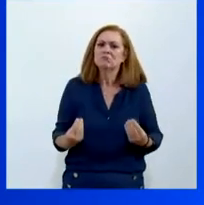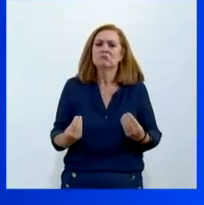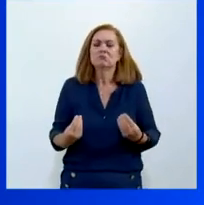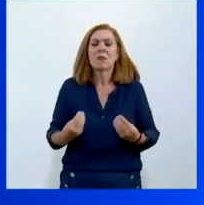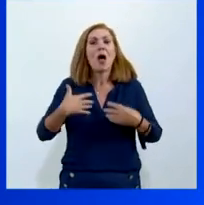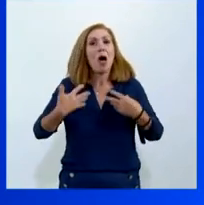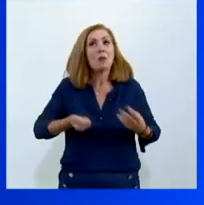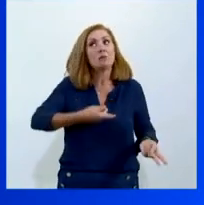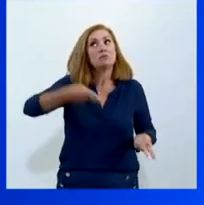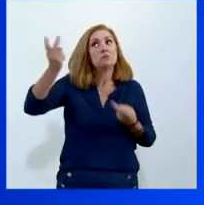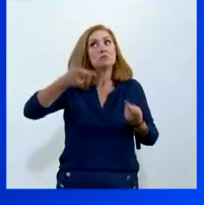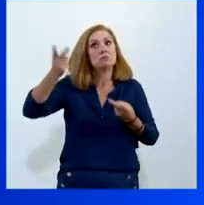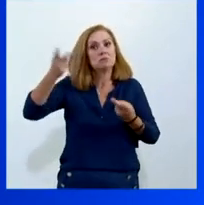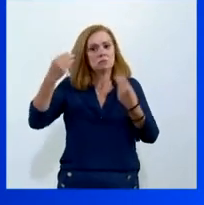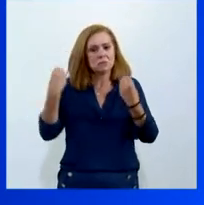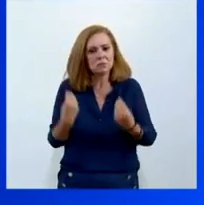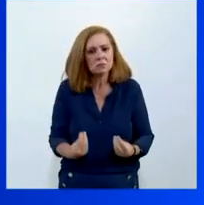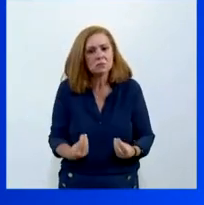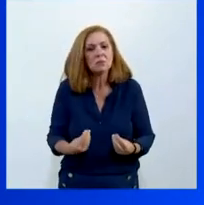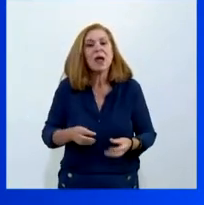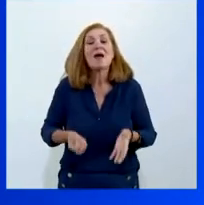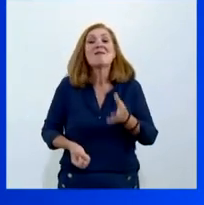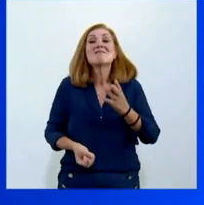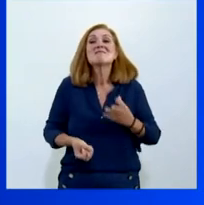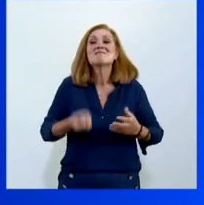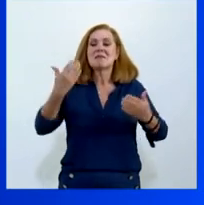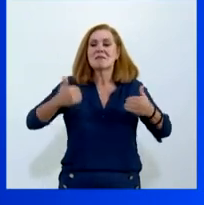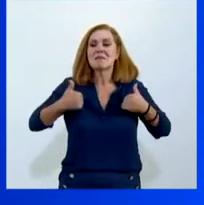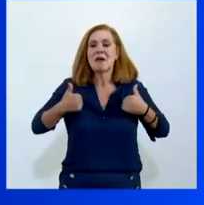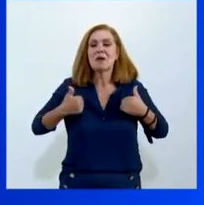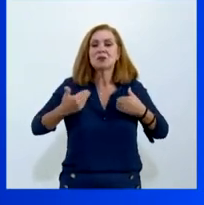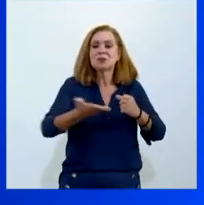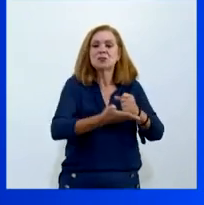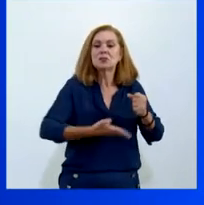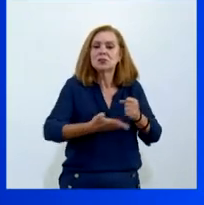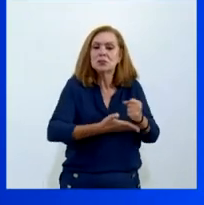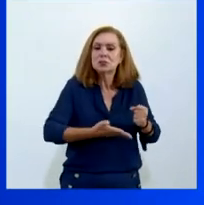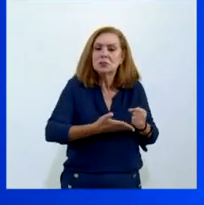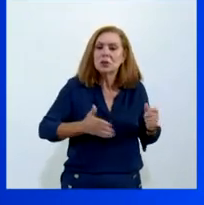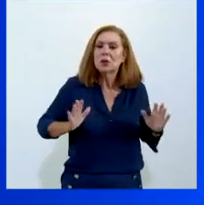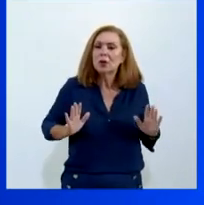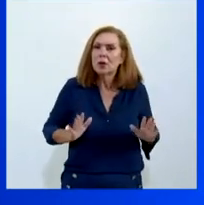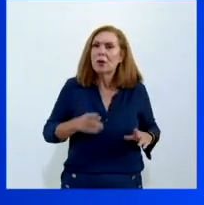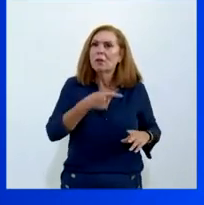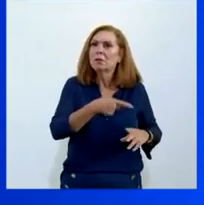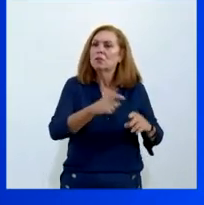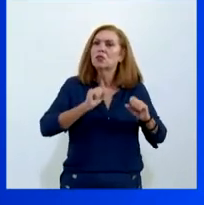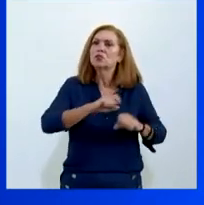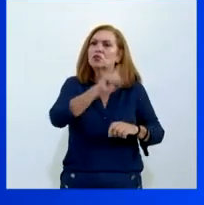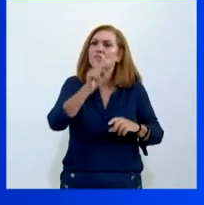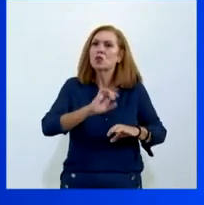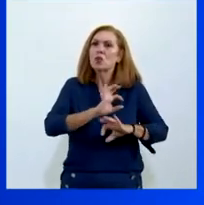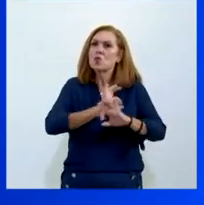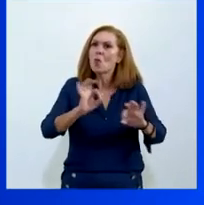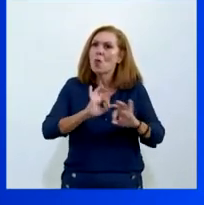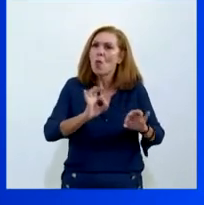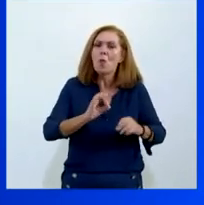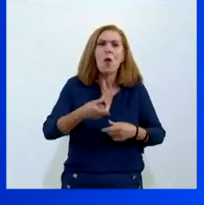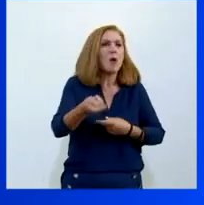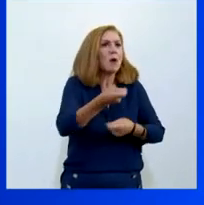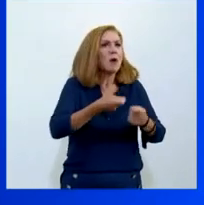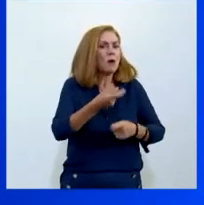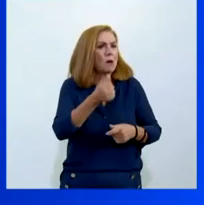καλές εξαγωγές, έχουμε πολλούς νέους παραγωγούς οι οποίοι όχι απλά επιβιώνουν επιχειρηματικά,